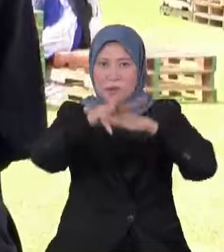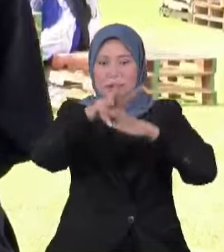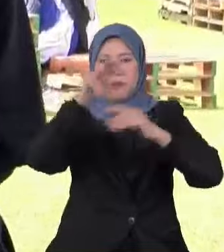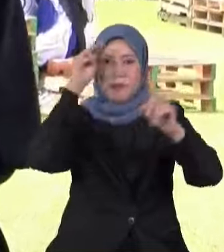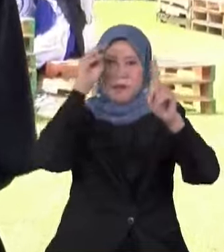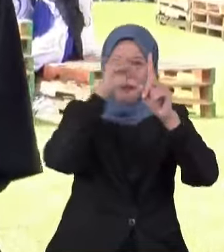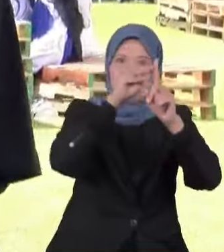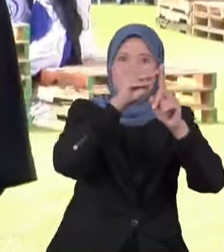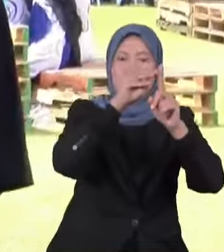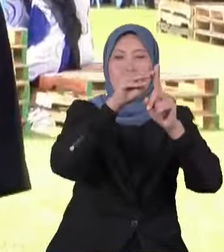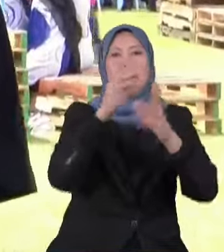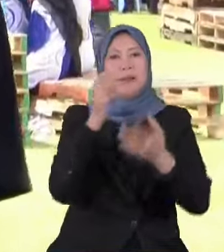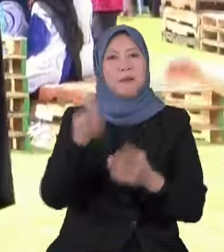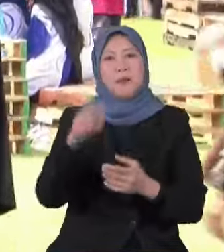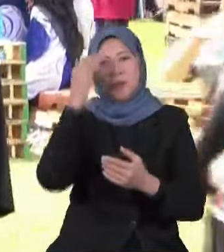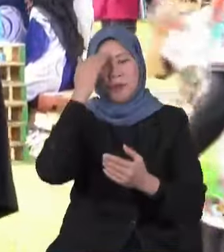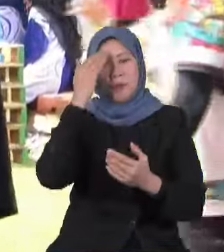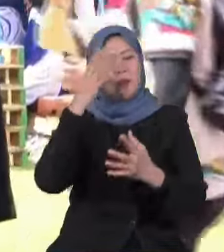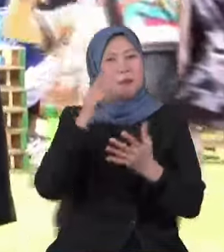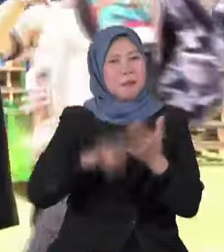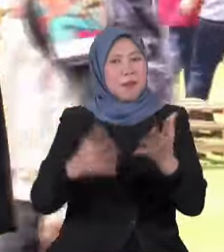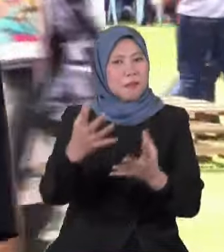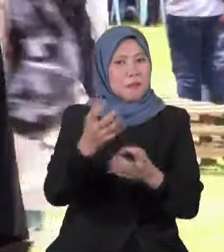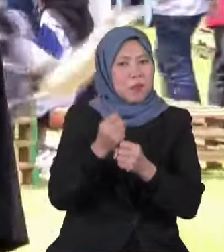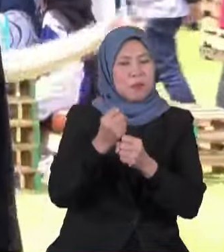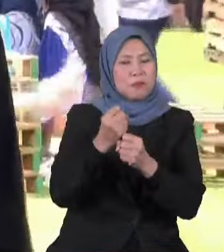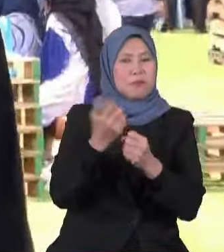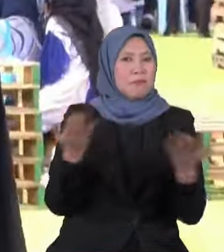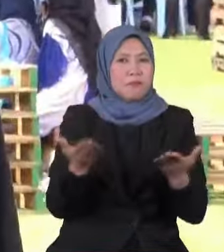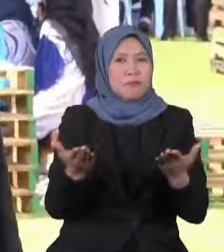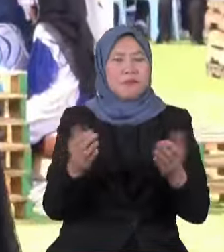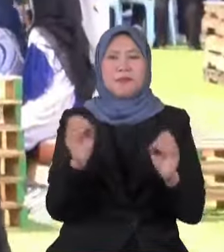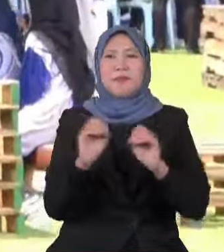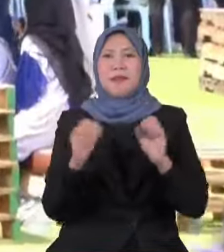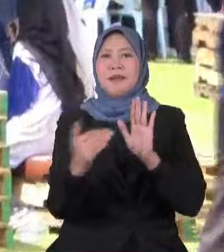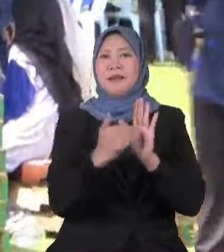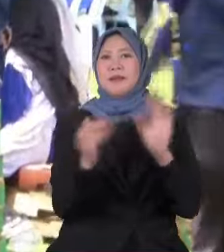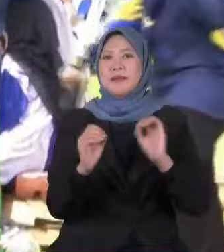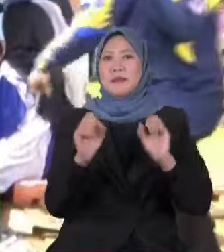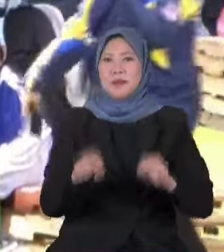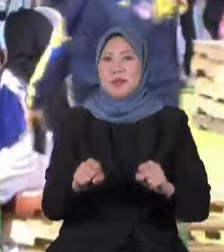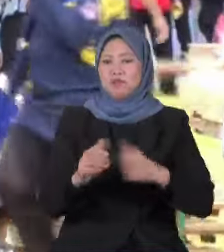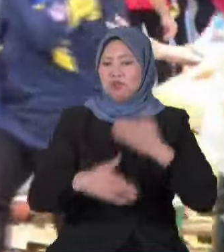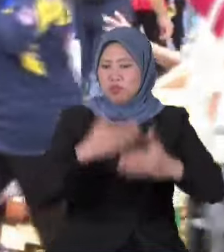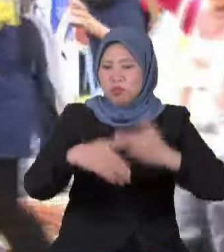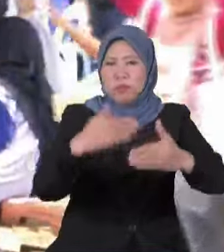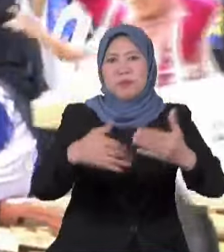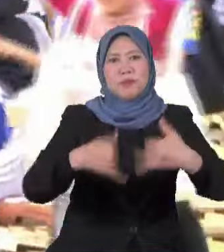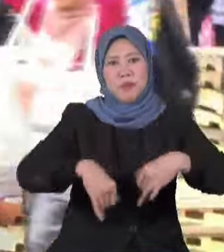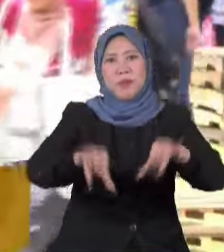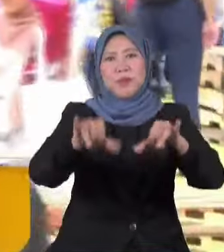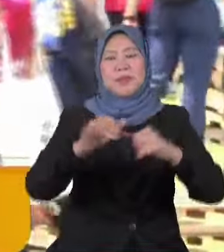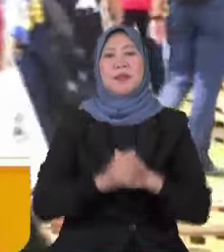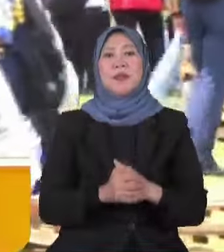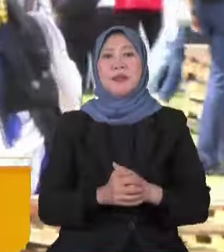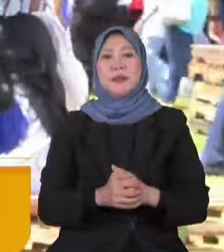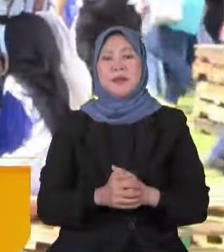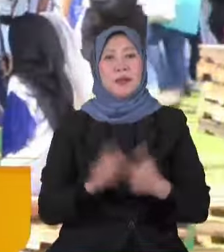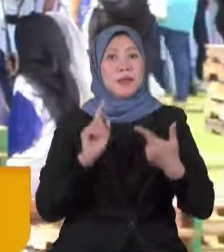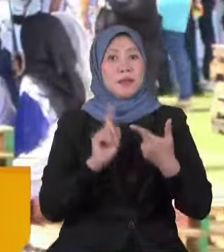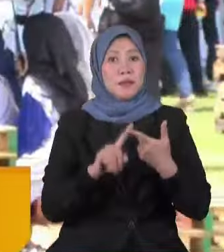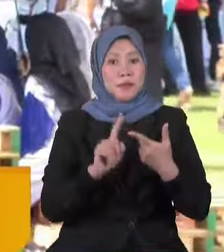yang tahu apa yang dia nak capai. Seorang yang tahu apa dia nak capai, tak akan ada halangan yang boleh hentikan dia. Ciri yang kedua pada saya